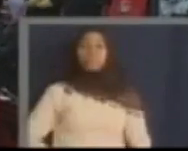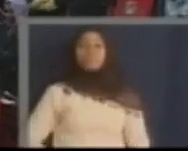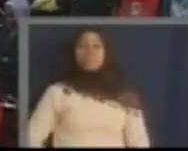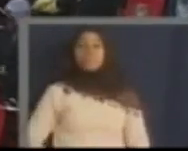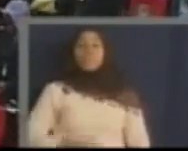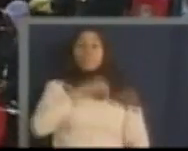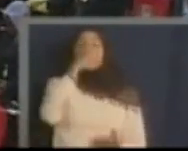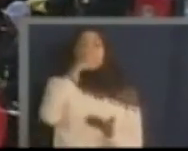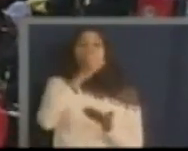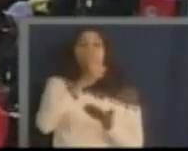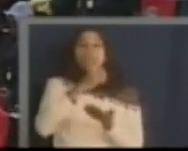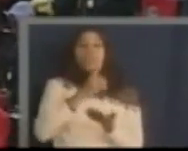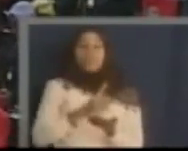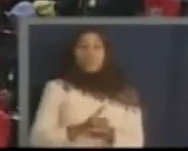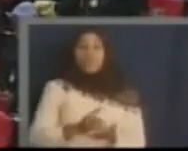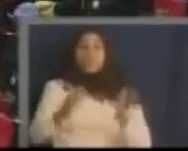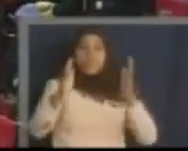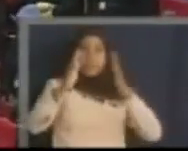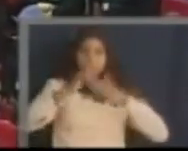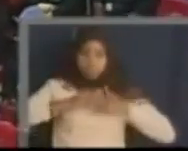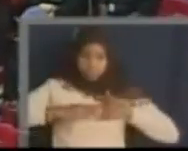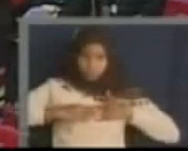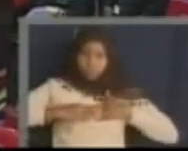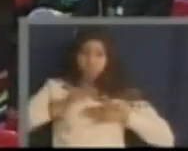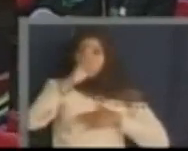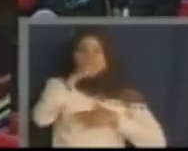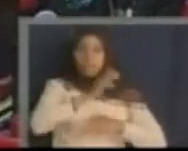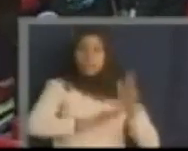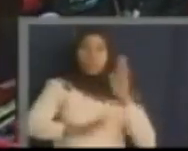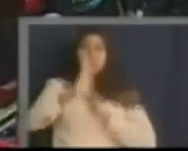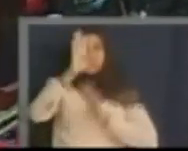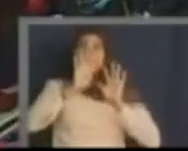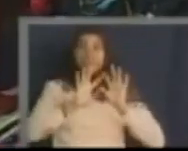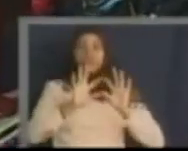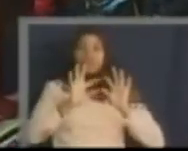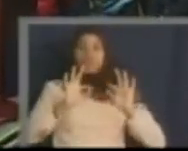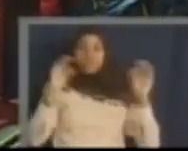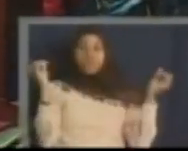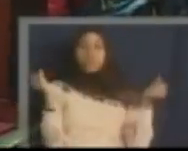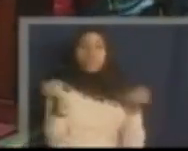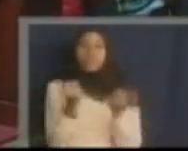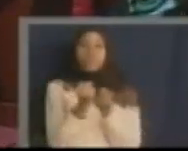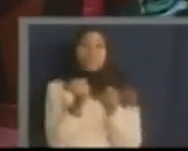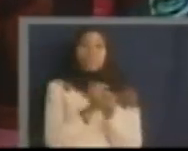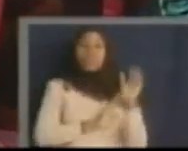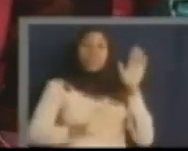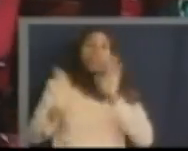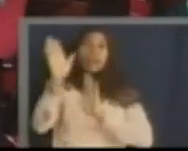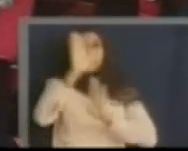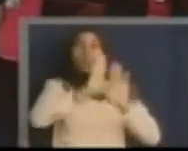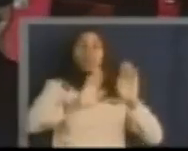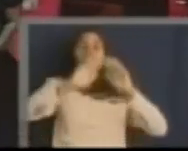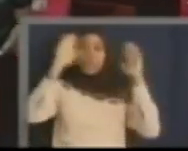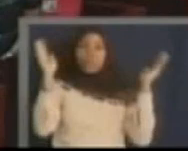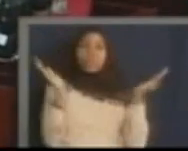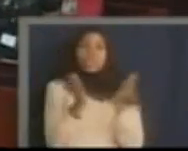Dua ya kushukuru. Ewe Mwenyezi Mungu mtukufu, muumba mbingu na dunia,